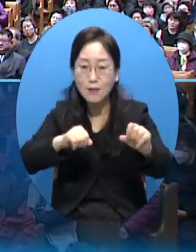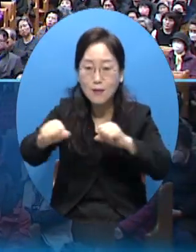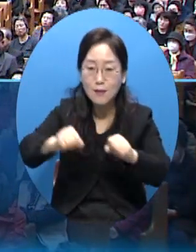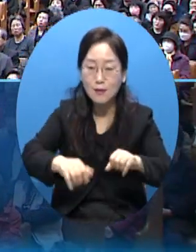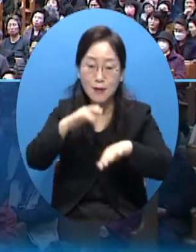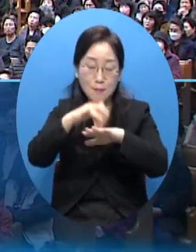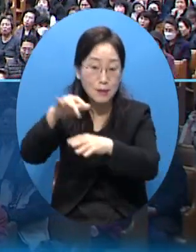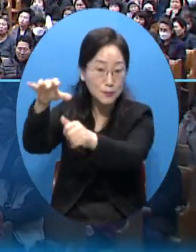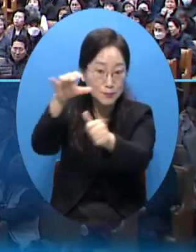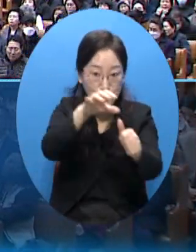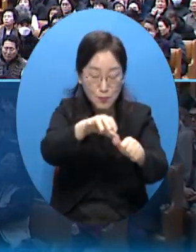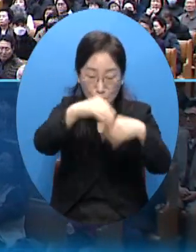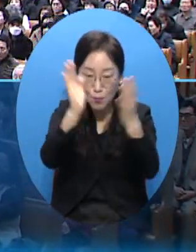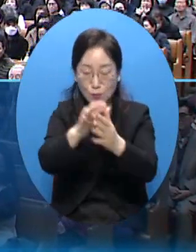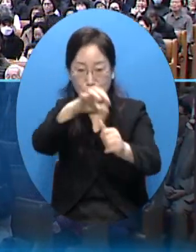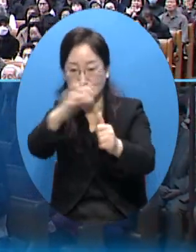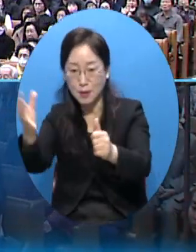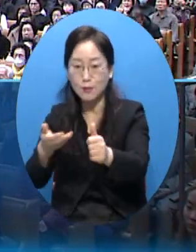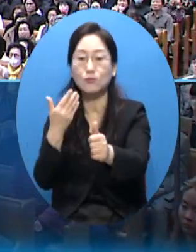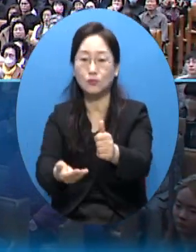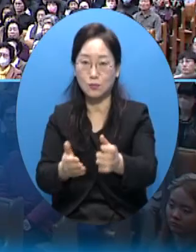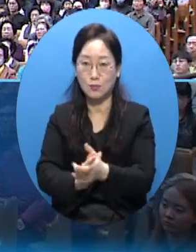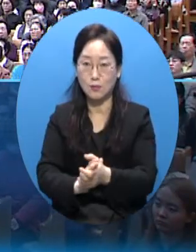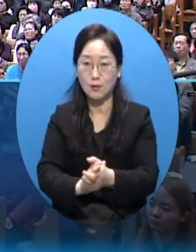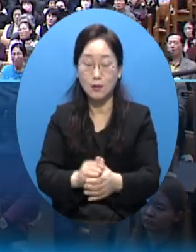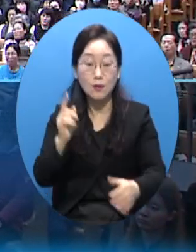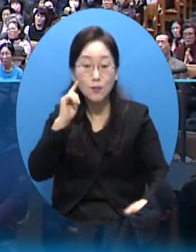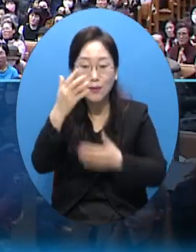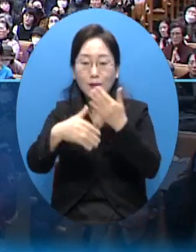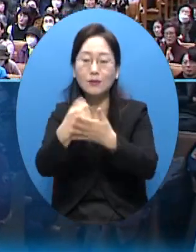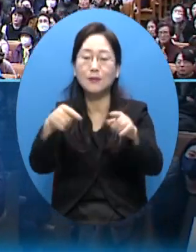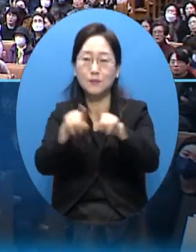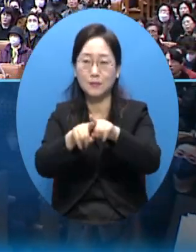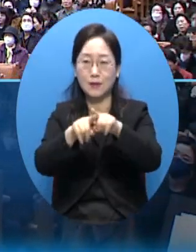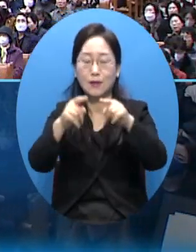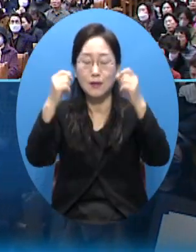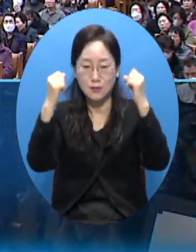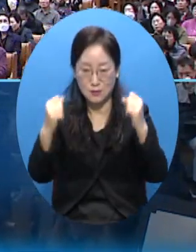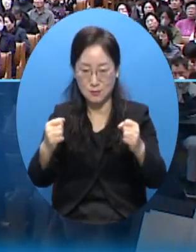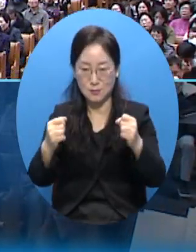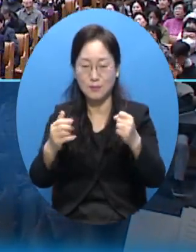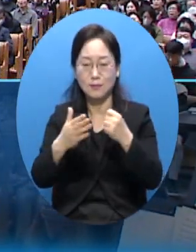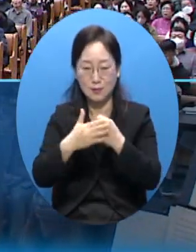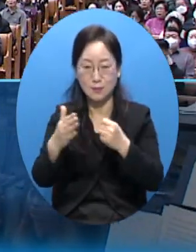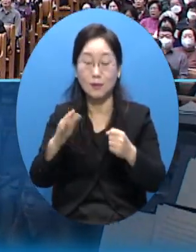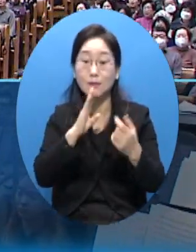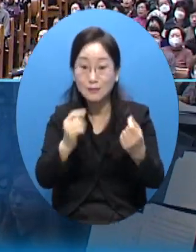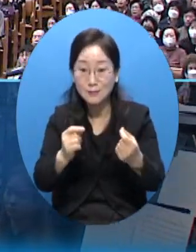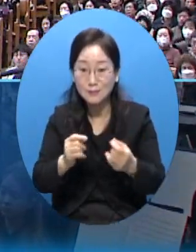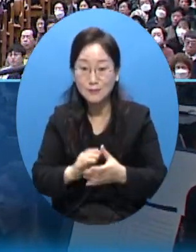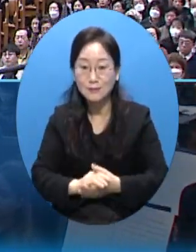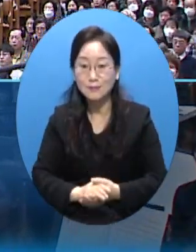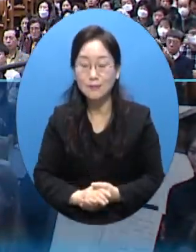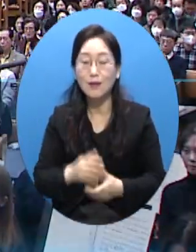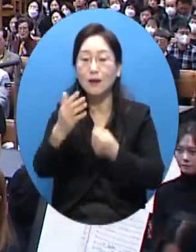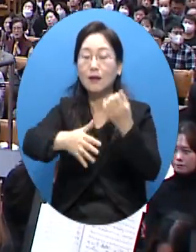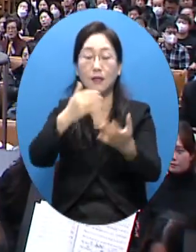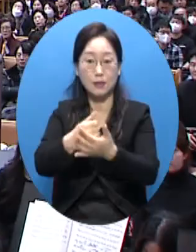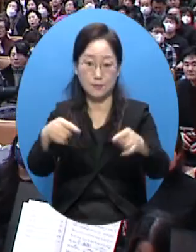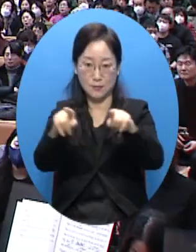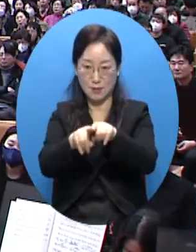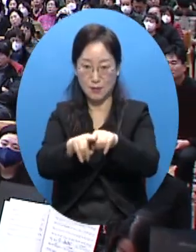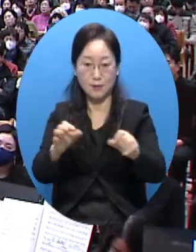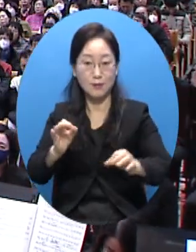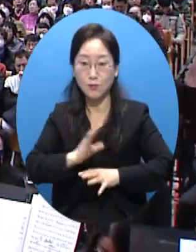마귀에게 눌린 모든 사람을 주셨으니이는 하나님이 함께 하셨음이라 아멘 하나님이 함께하셔서